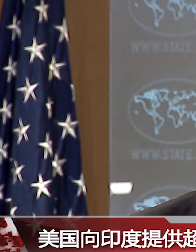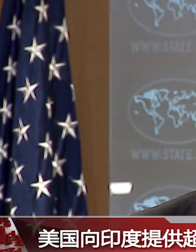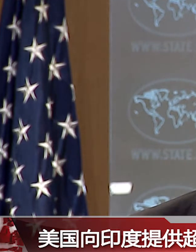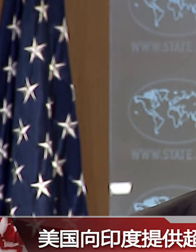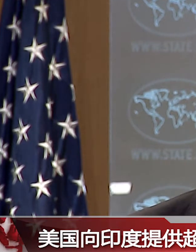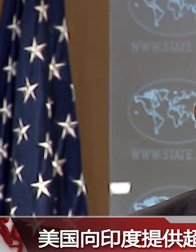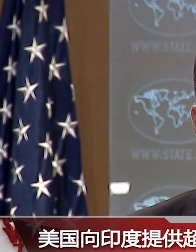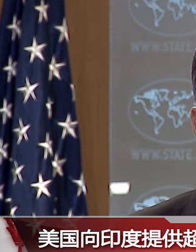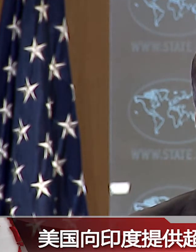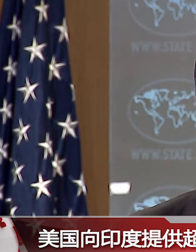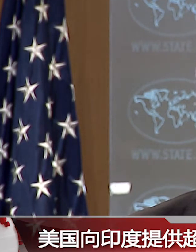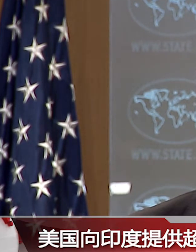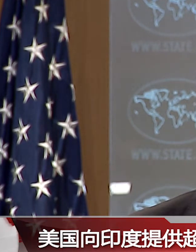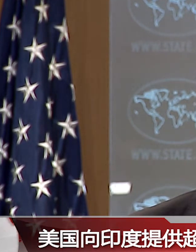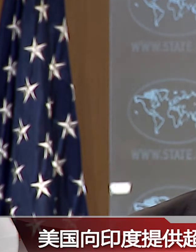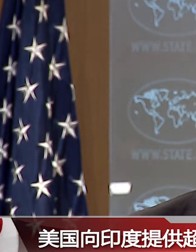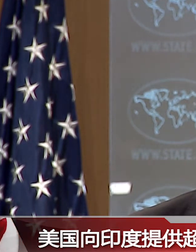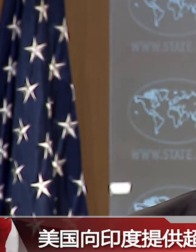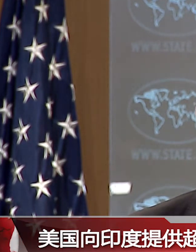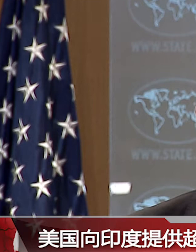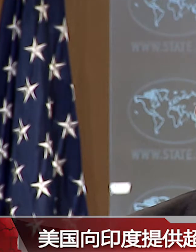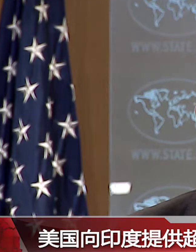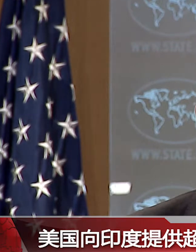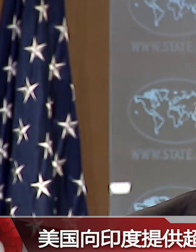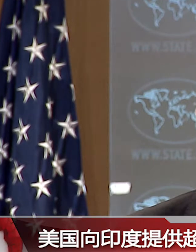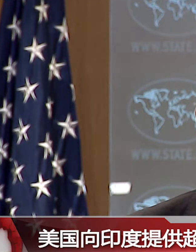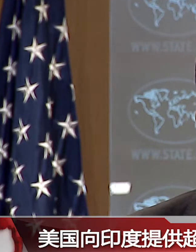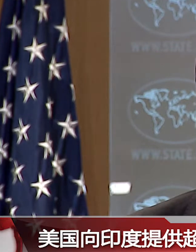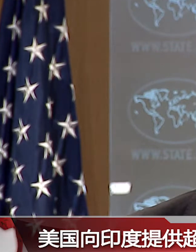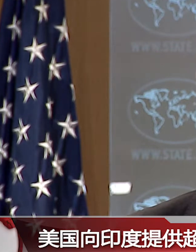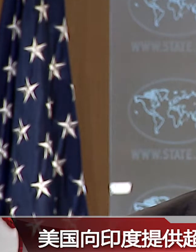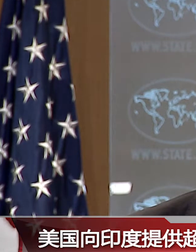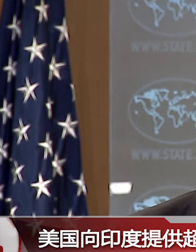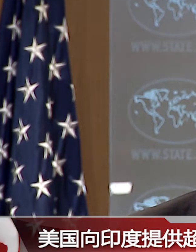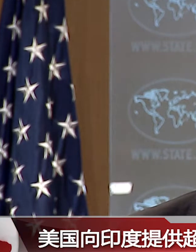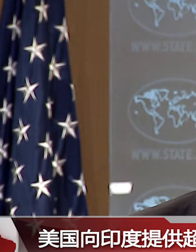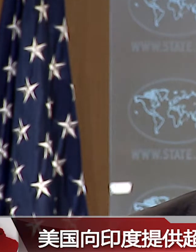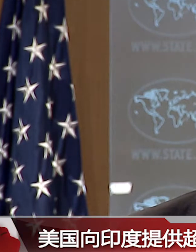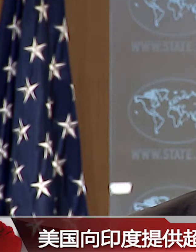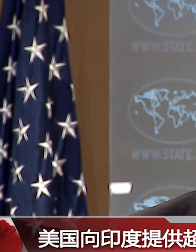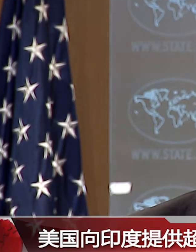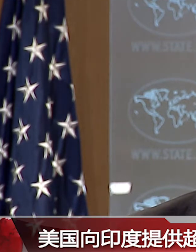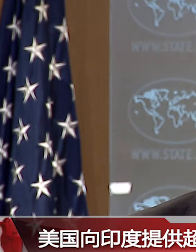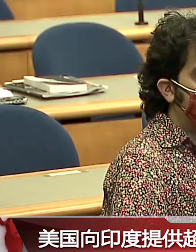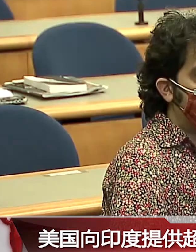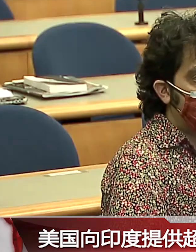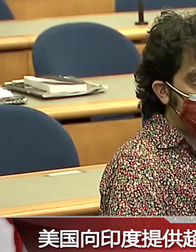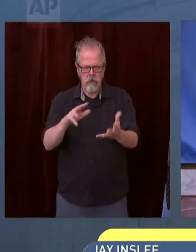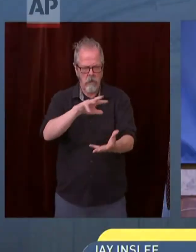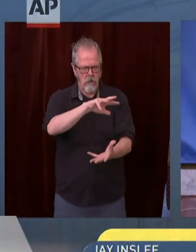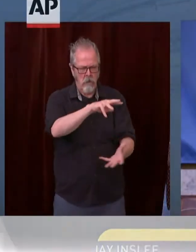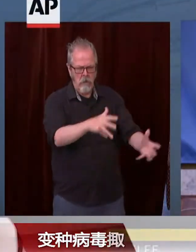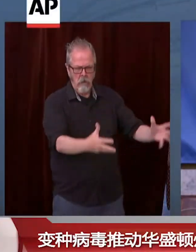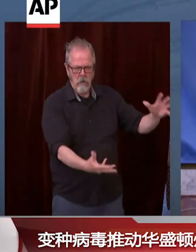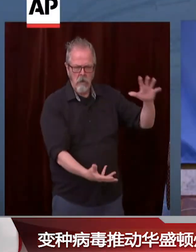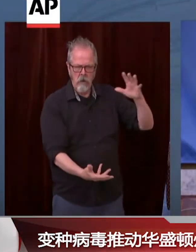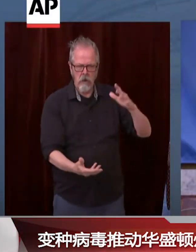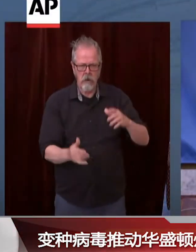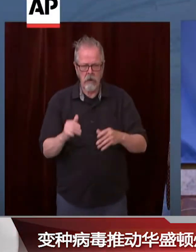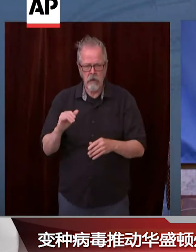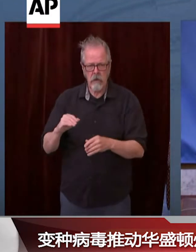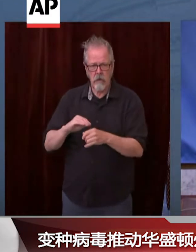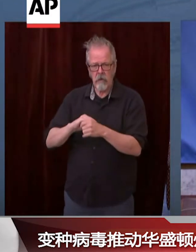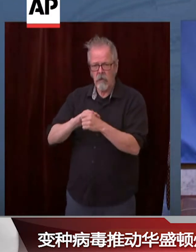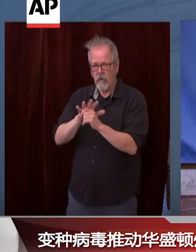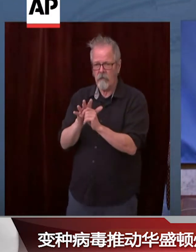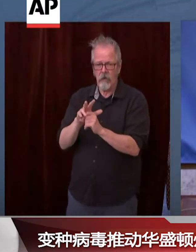斯表示，对于美国使领馆人员的家人，如果他们愿意的话，可以选择离开印度。美国华盛